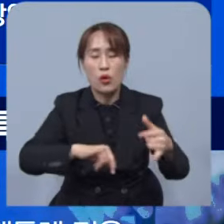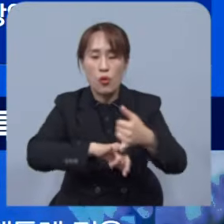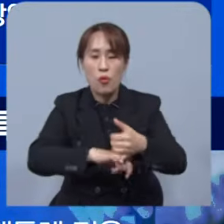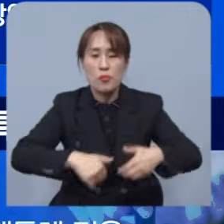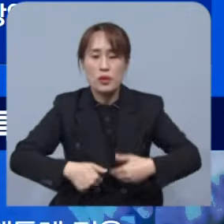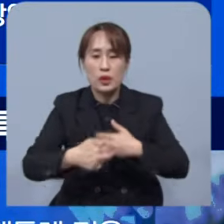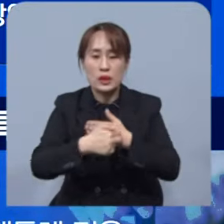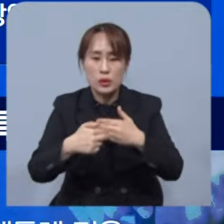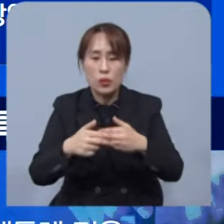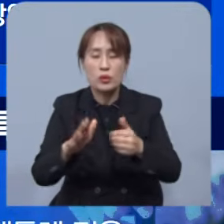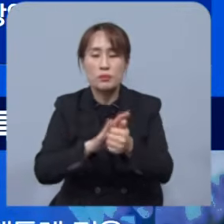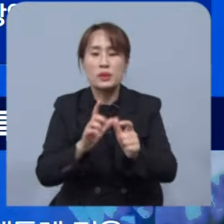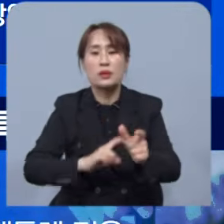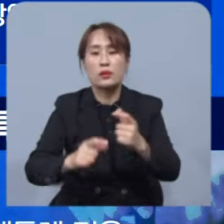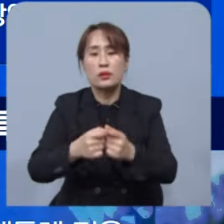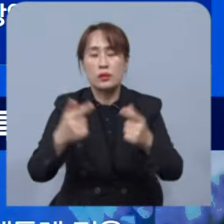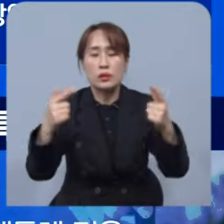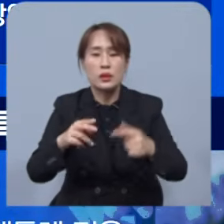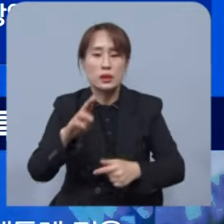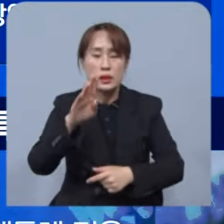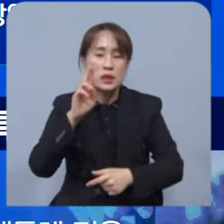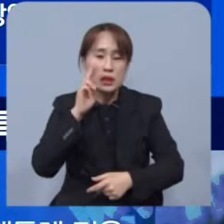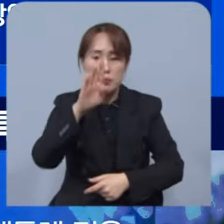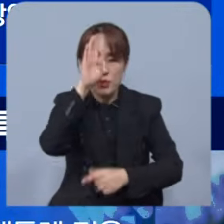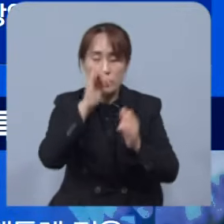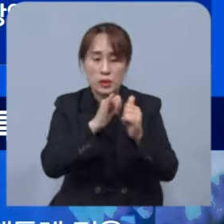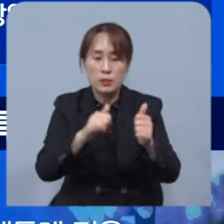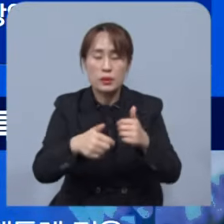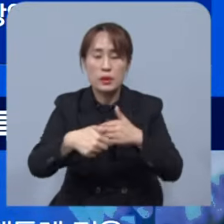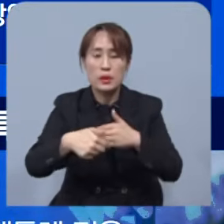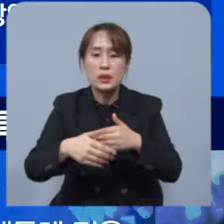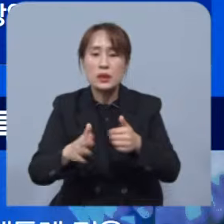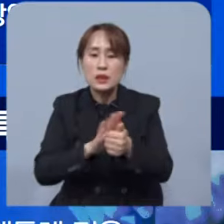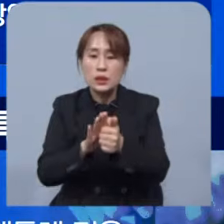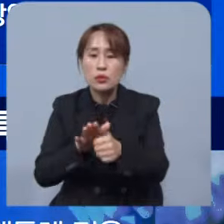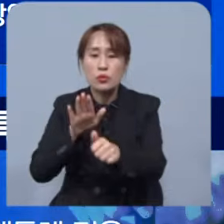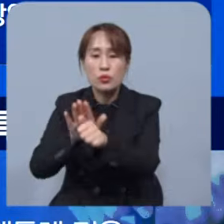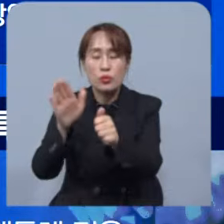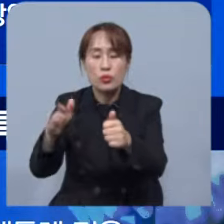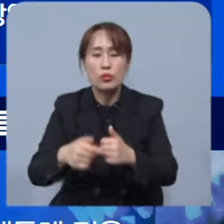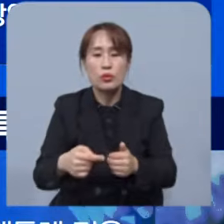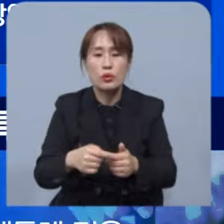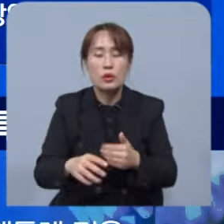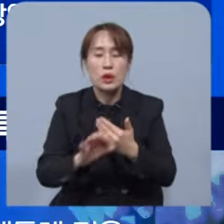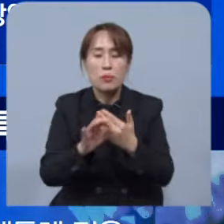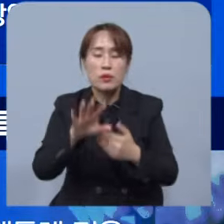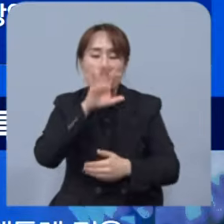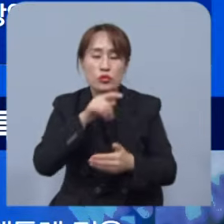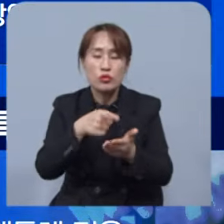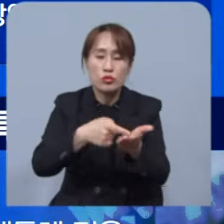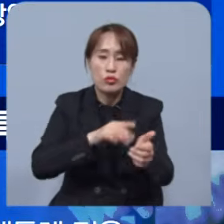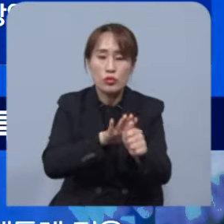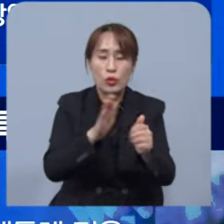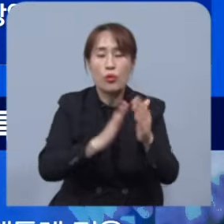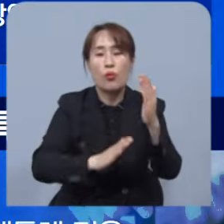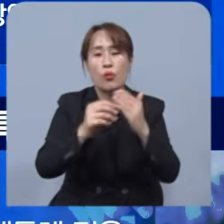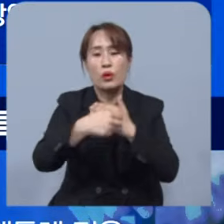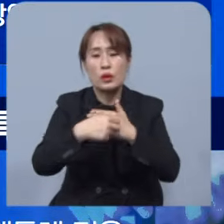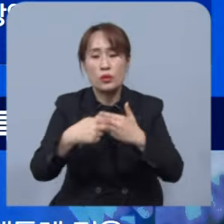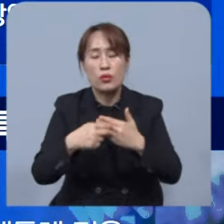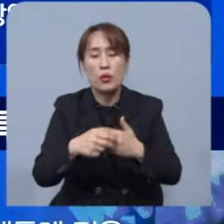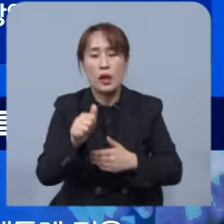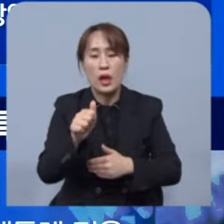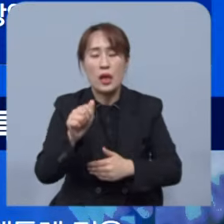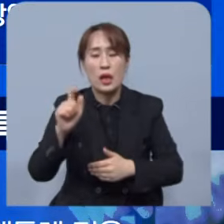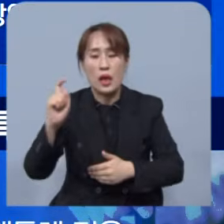의료를 강화하겠습니다. 중증 환자 진료 보조, 가상훈련, 수술 도입 등 공공의료 AX,